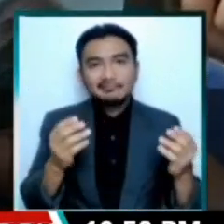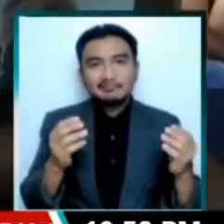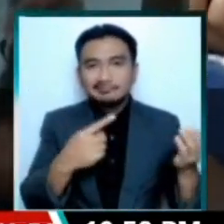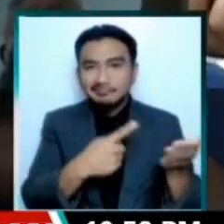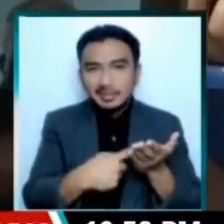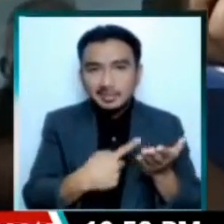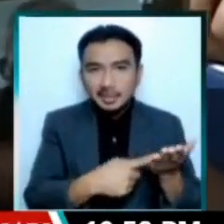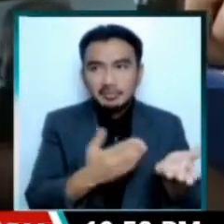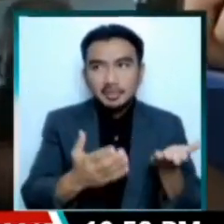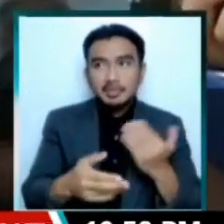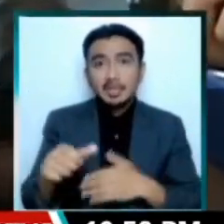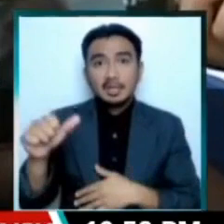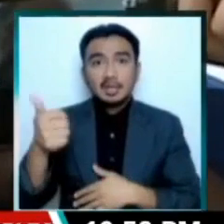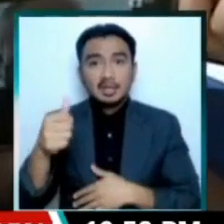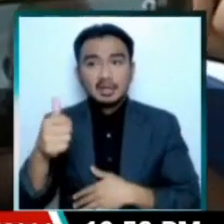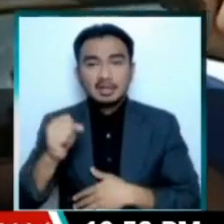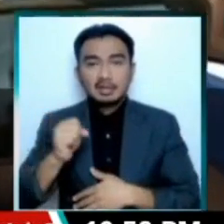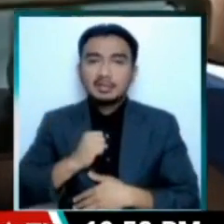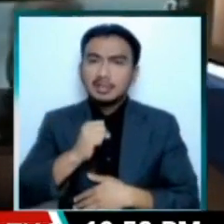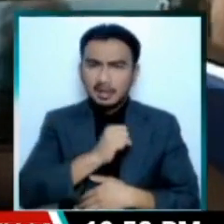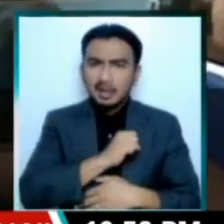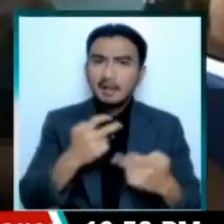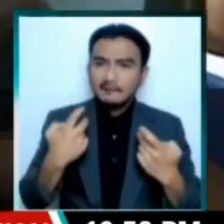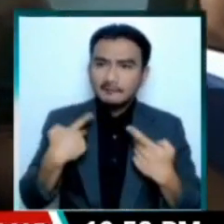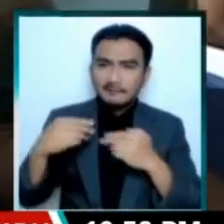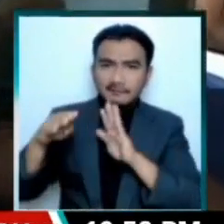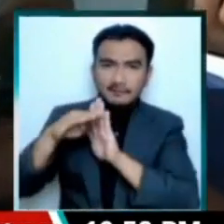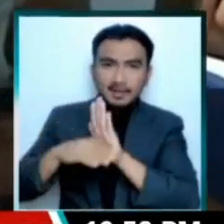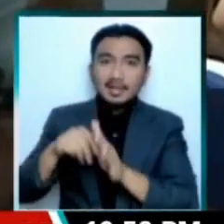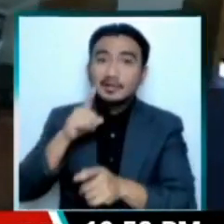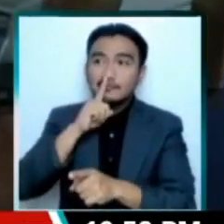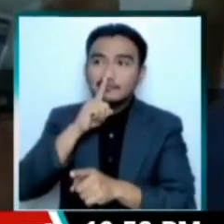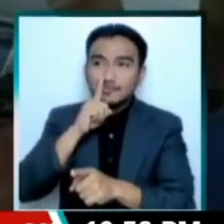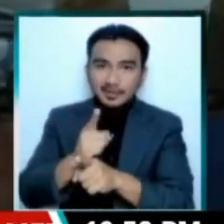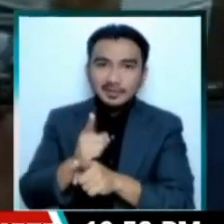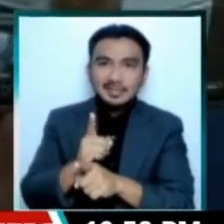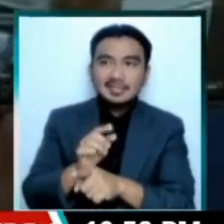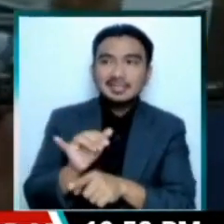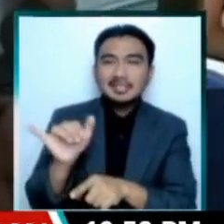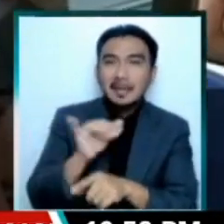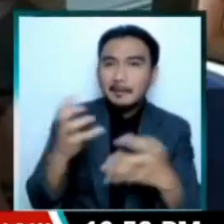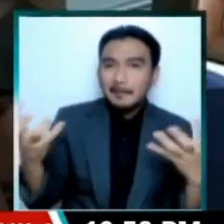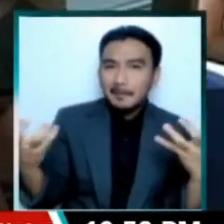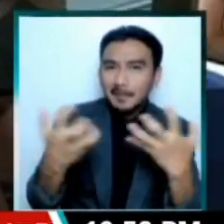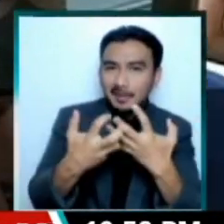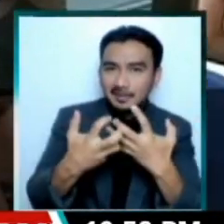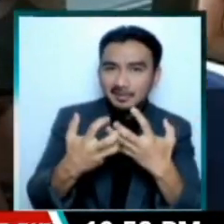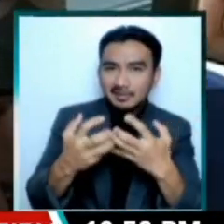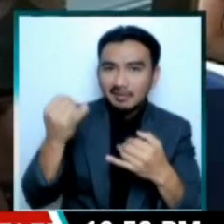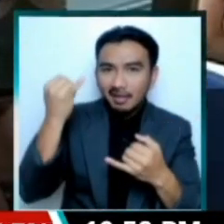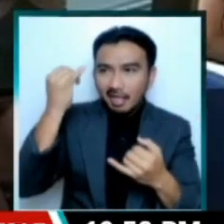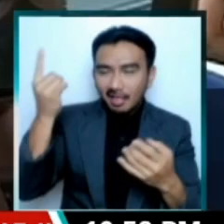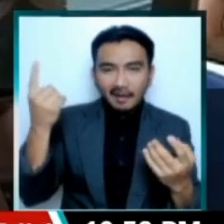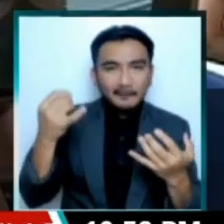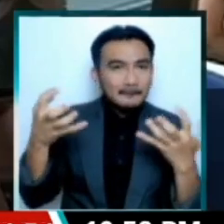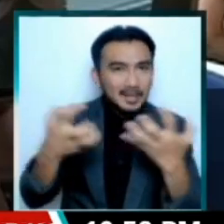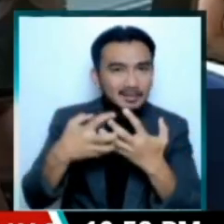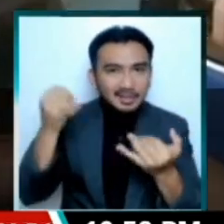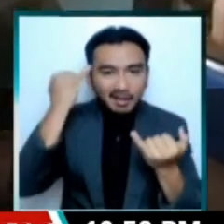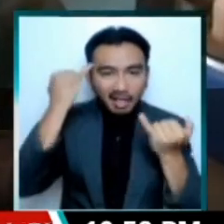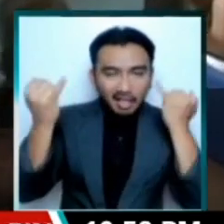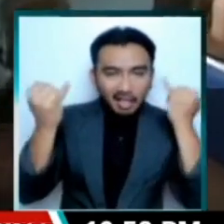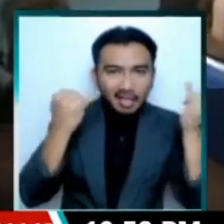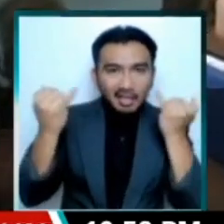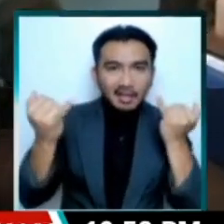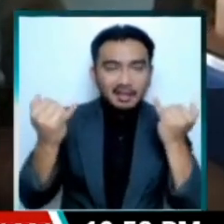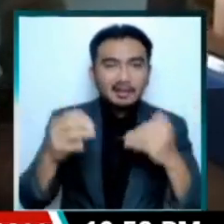will confine it to 10. Meron kaming 10 na sure na alam namin na pare-pareho ang thinking namin. And more or less, kung meron man kaming gentleman's